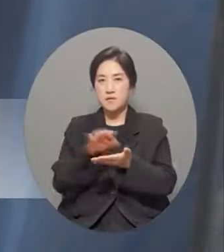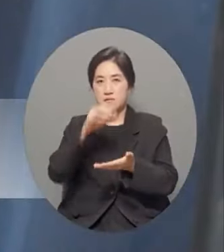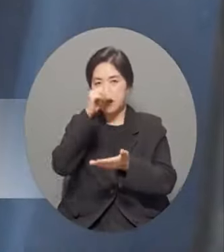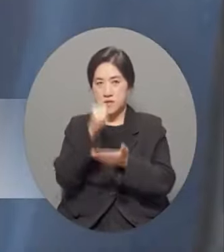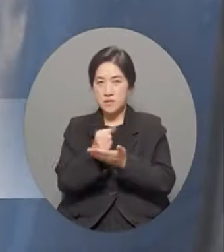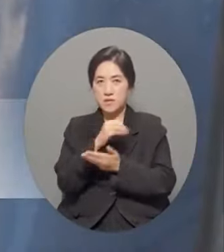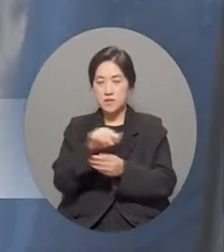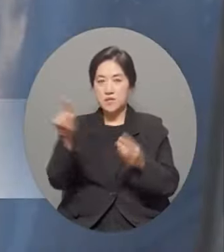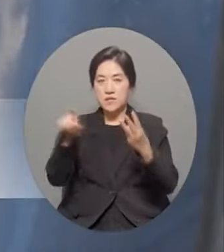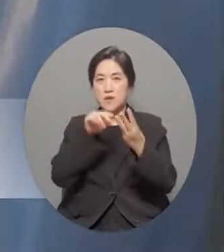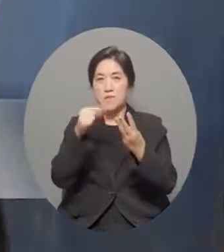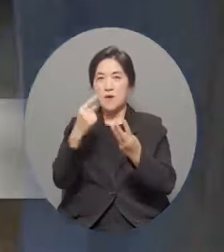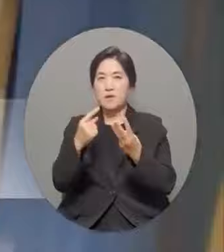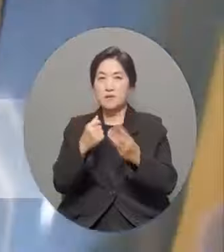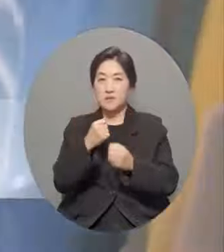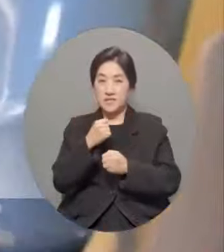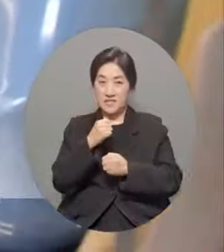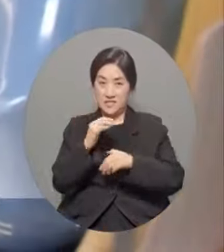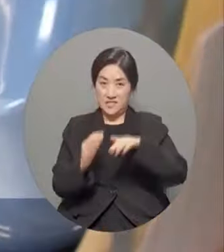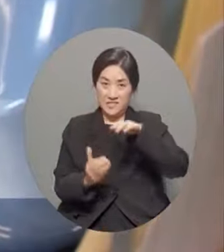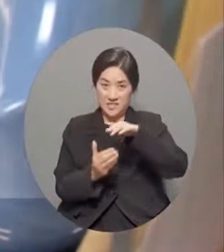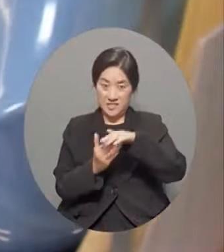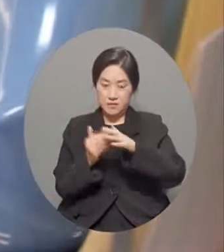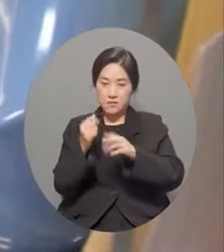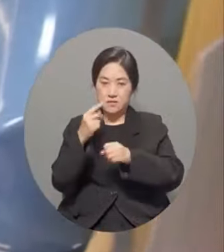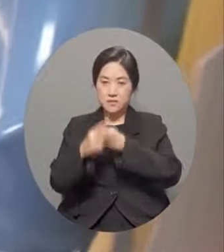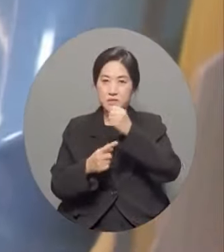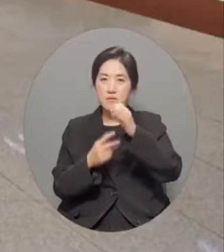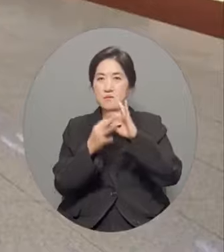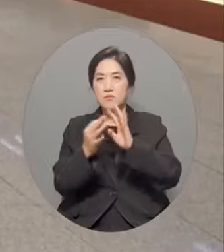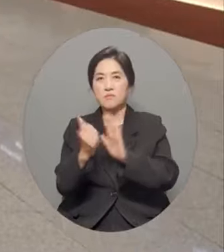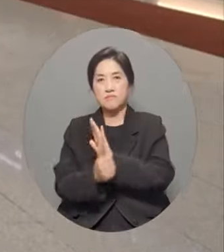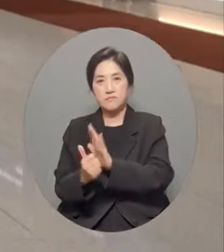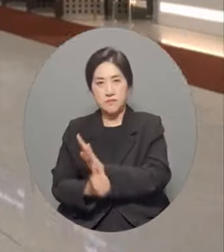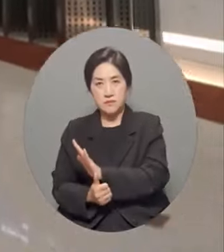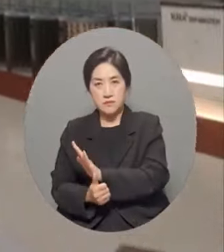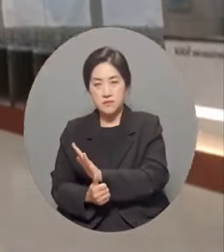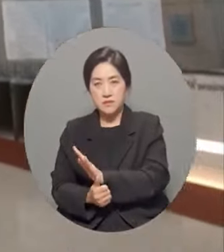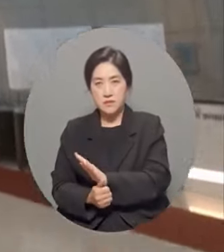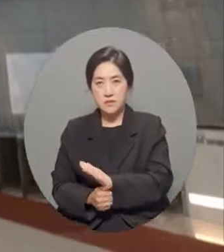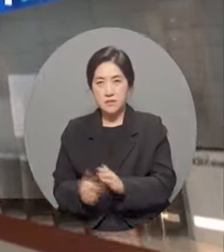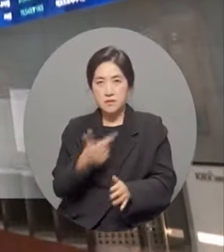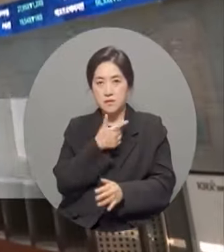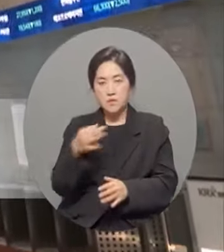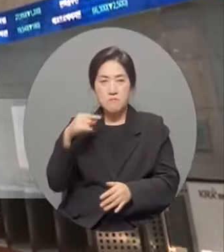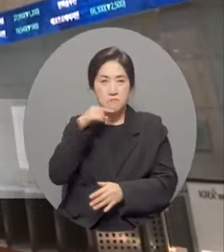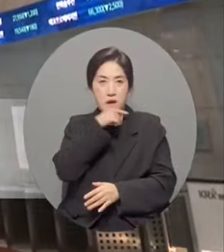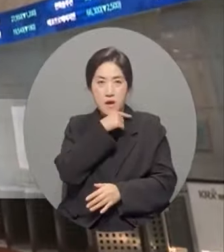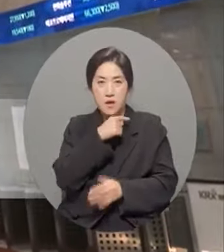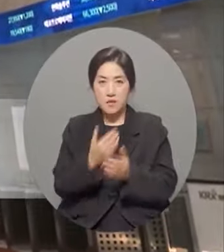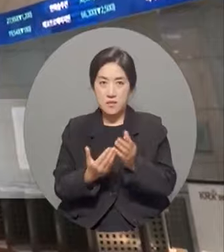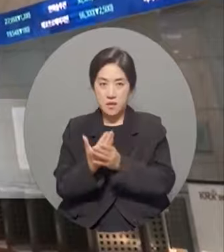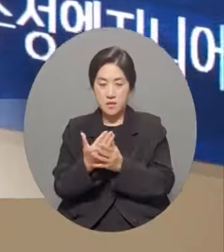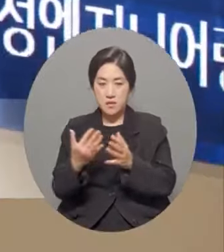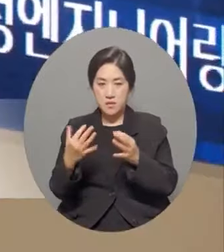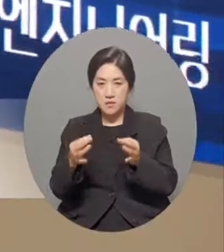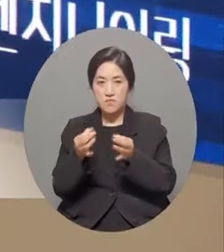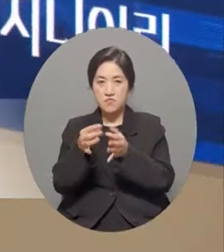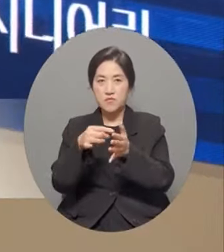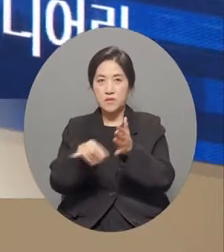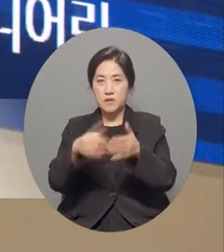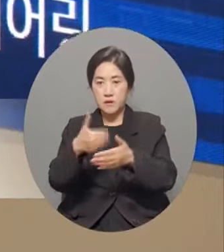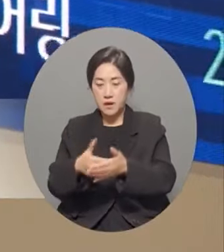준칙 3% 지키는데 2년 연속 실패하게 됐습니다 막대한 재정 적자가 발생하며 금융